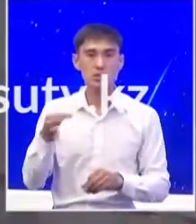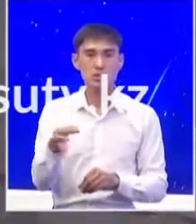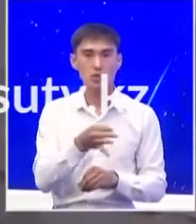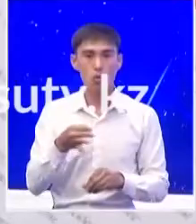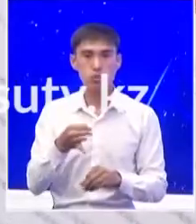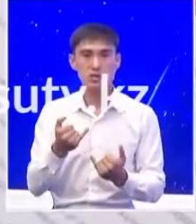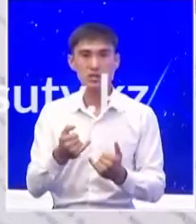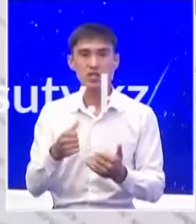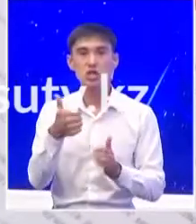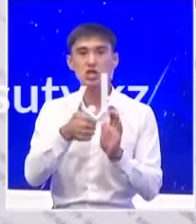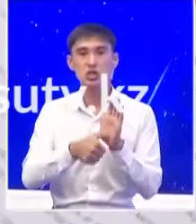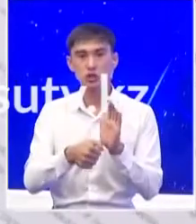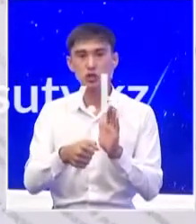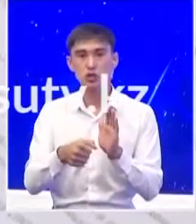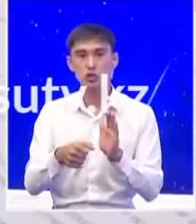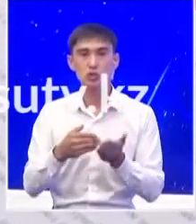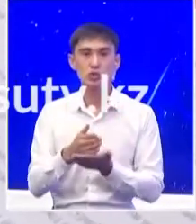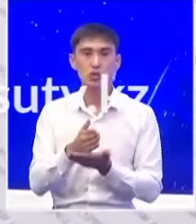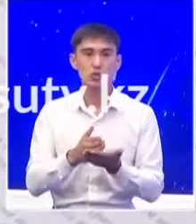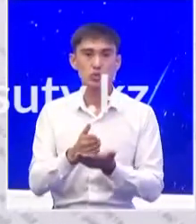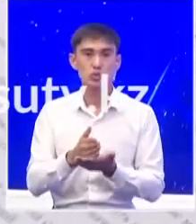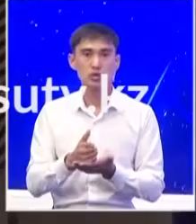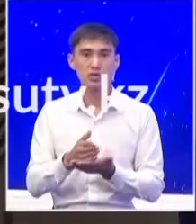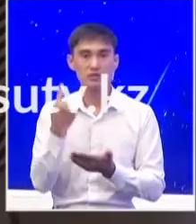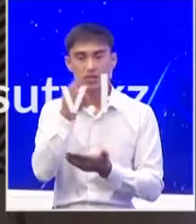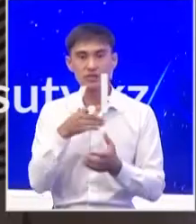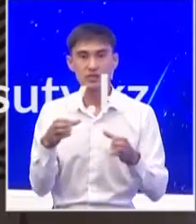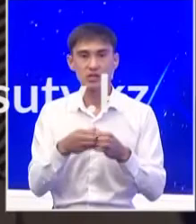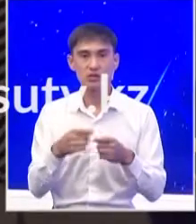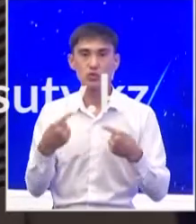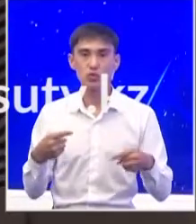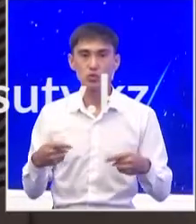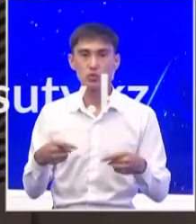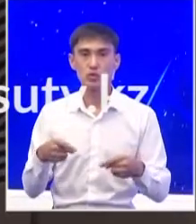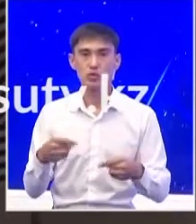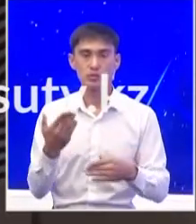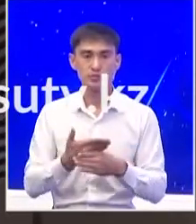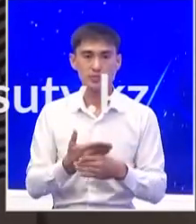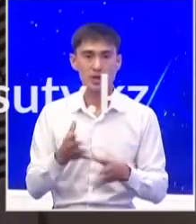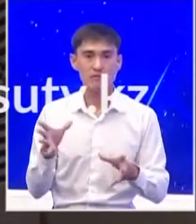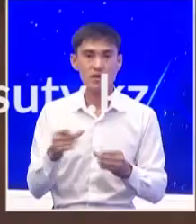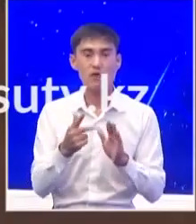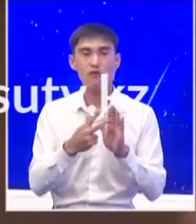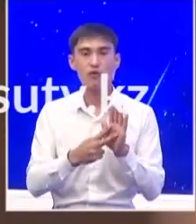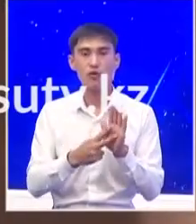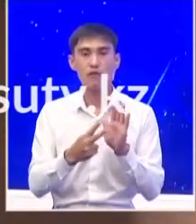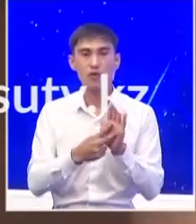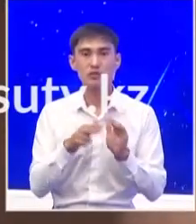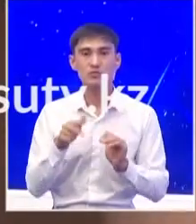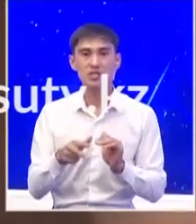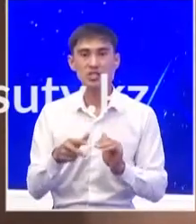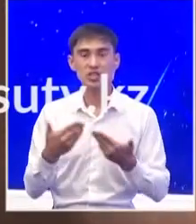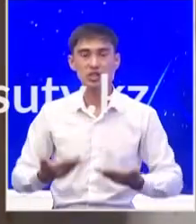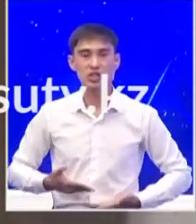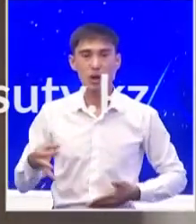участие порядка 600 сотрудников личного состава службы ЧС и других структур. В этот раз охвачены более 8 тысяч жителей областного